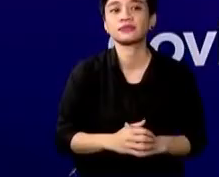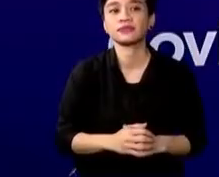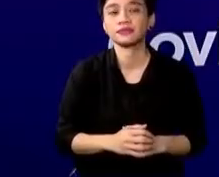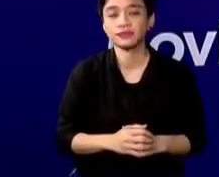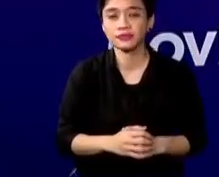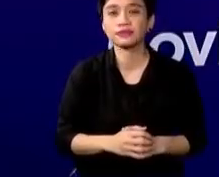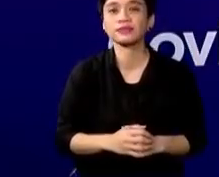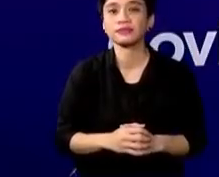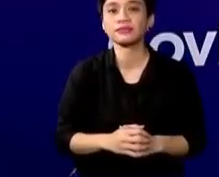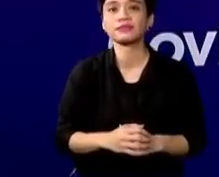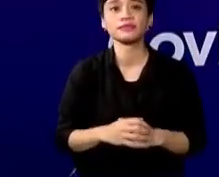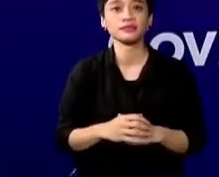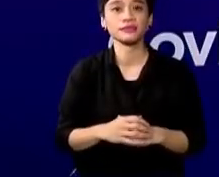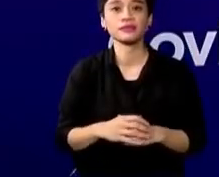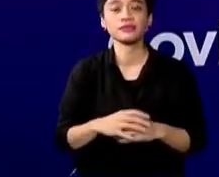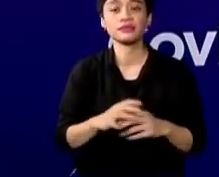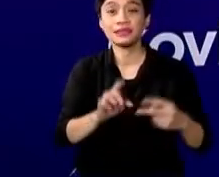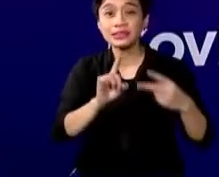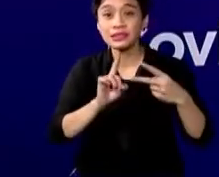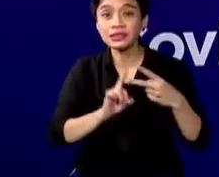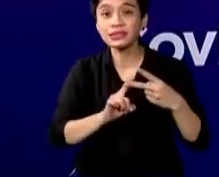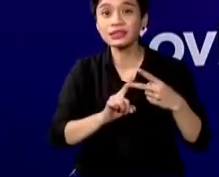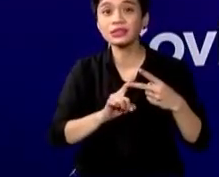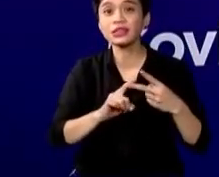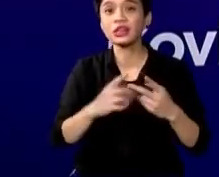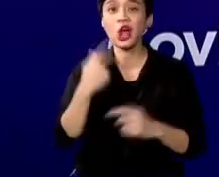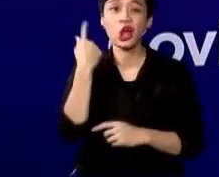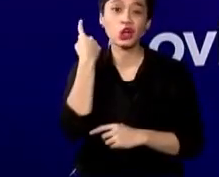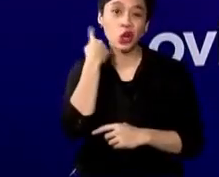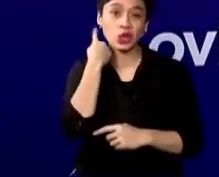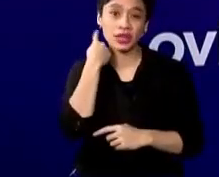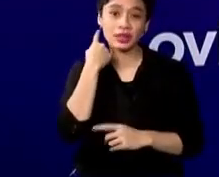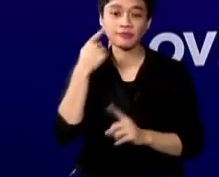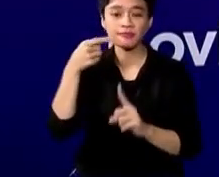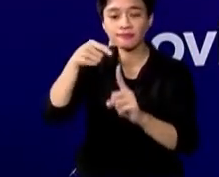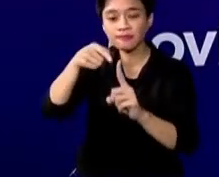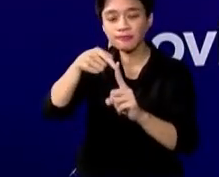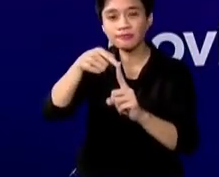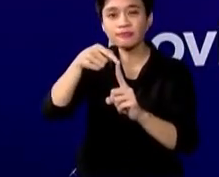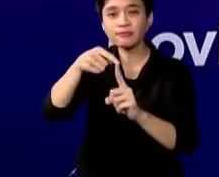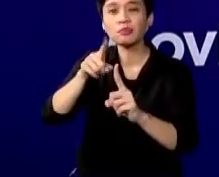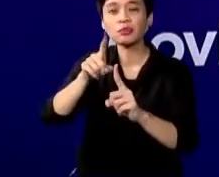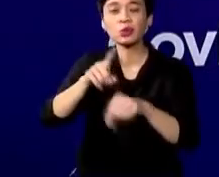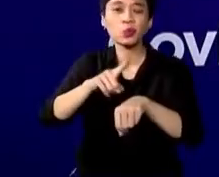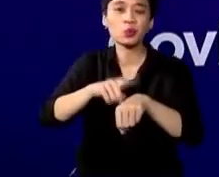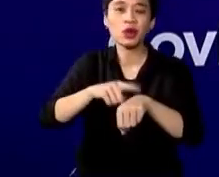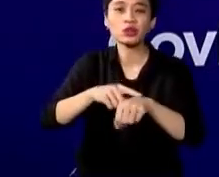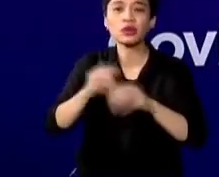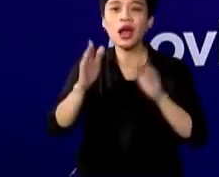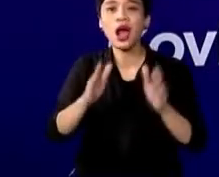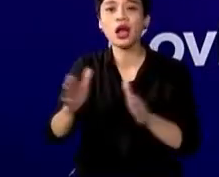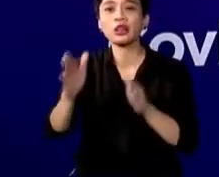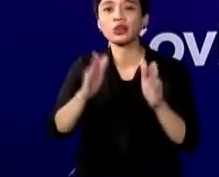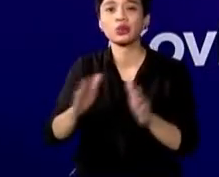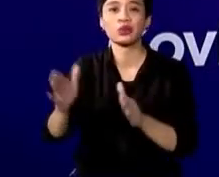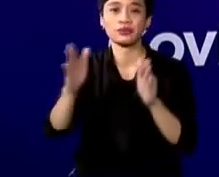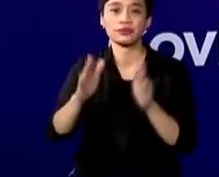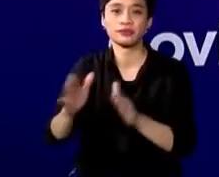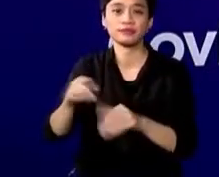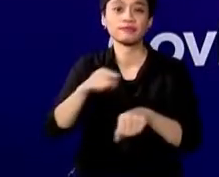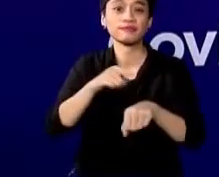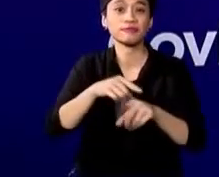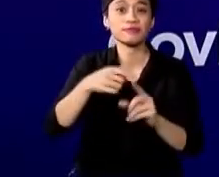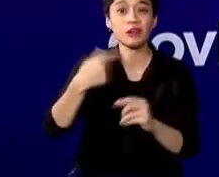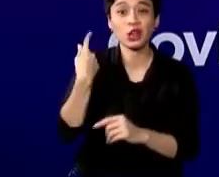Angka mortalitas adalah bahwa dokternya itu harus membagi waktu kerjanya dengan